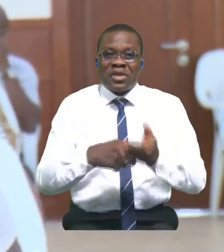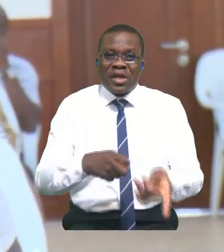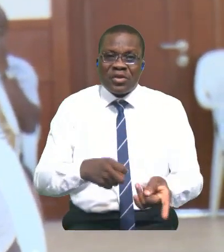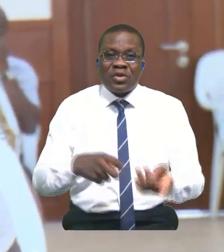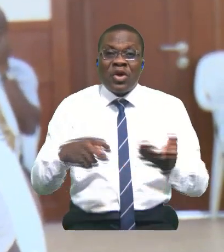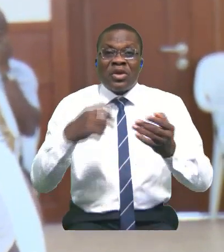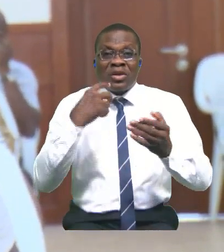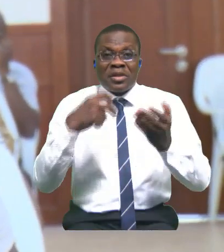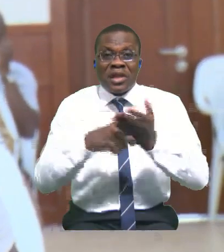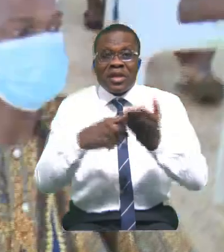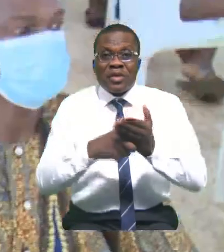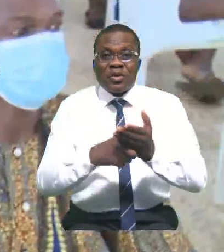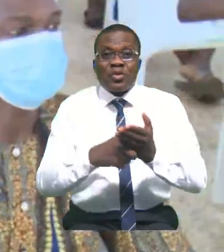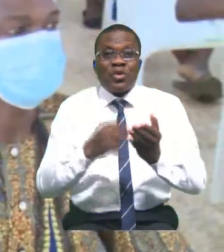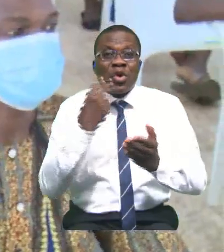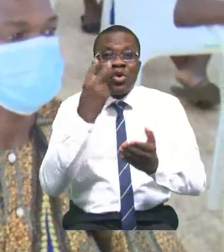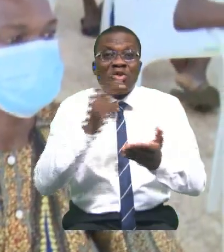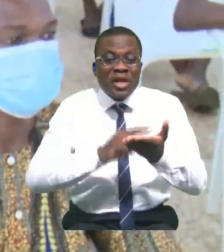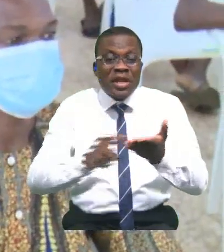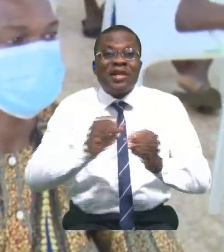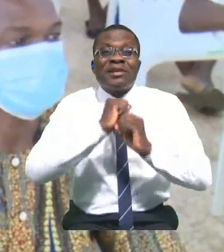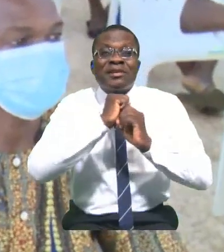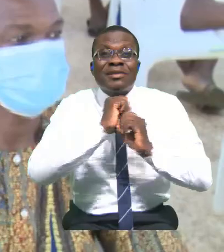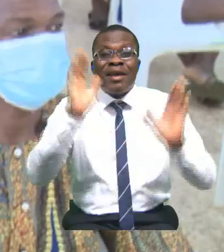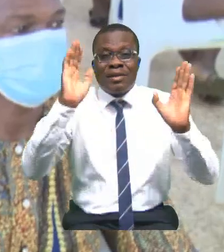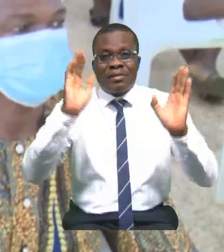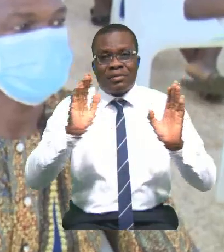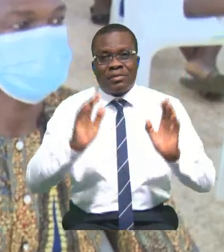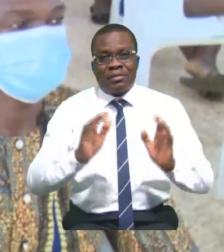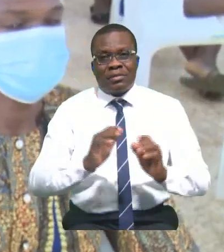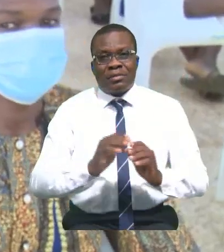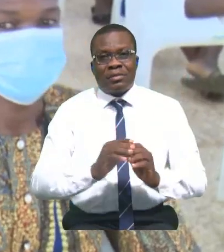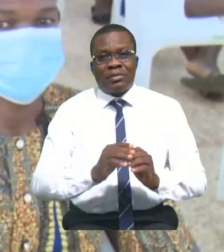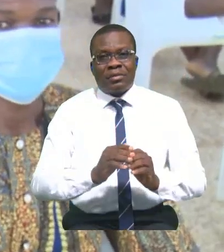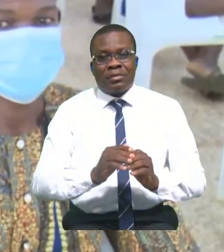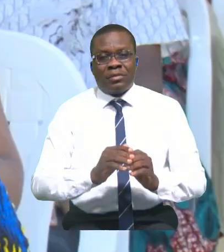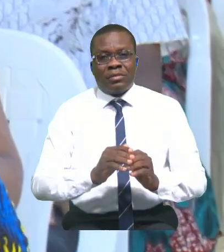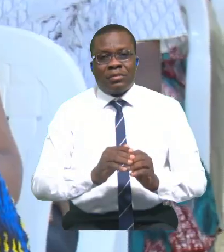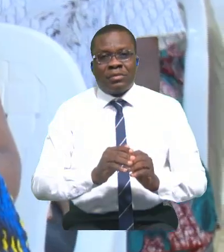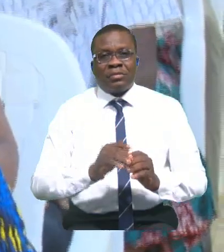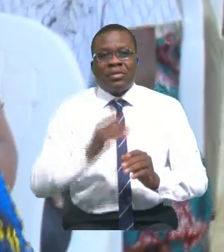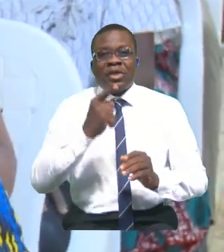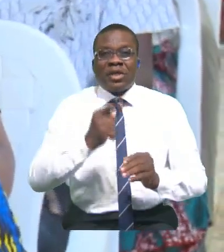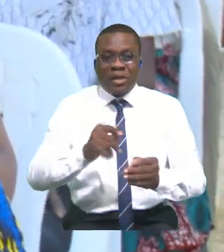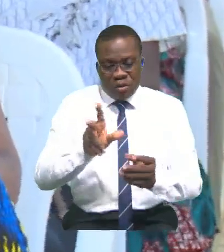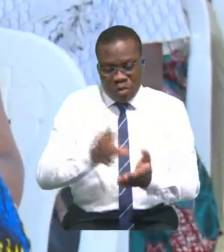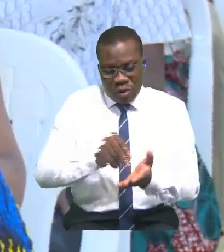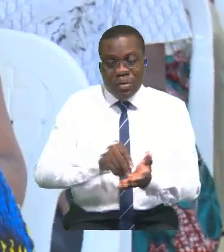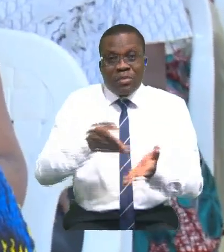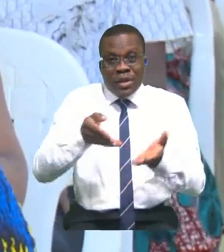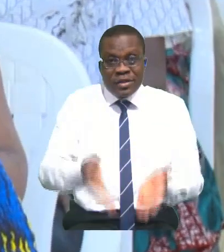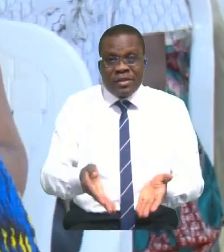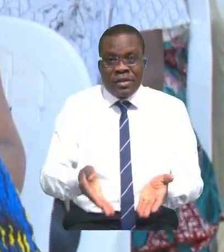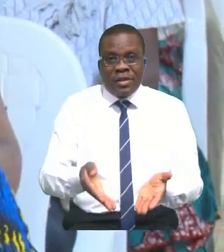sont quasiment illisible qui sont imprimés ici